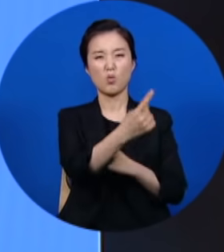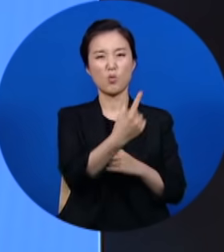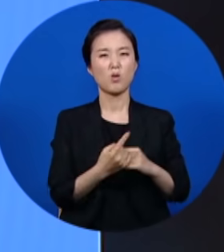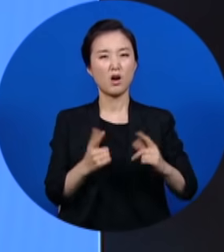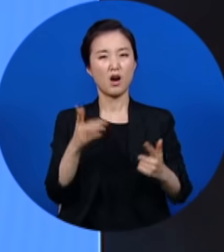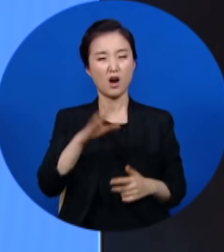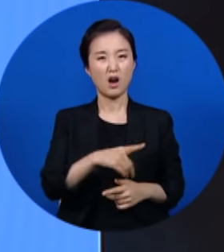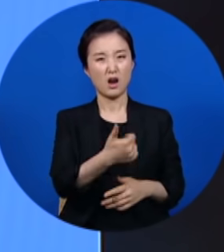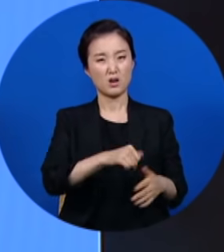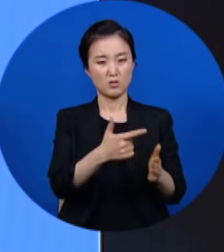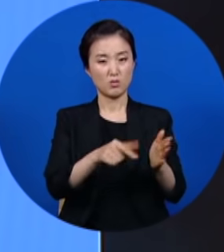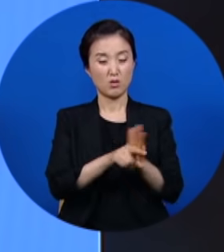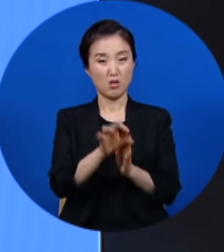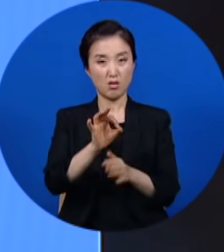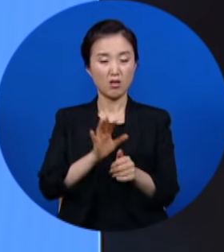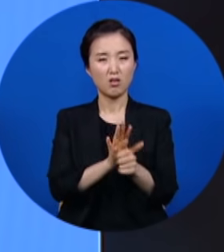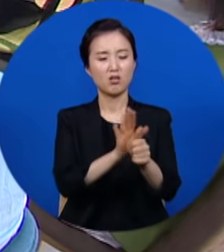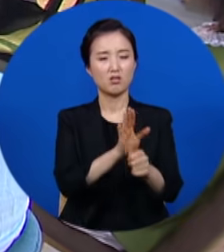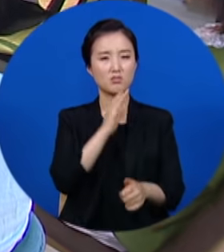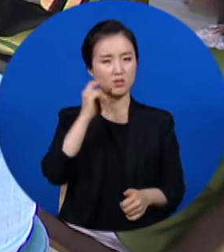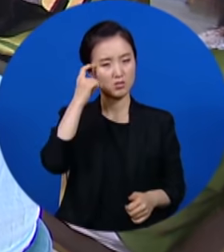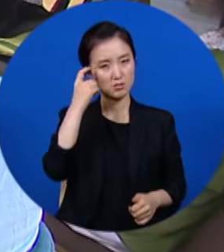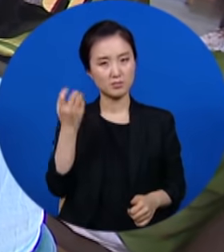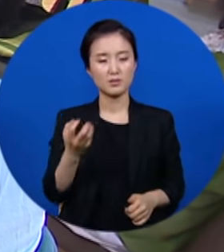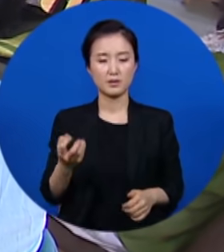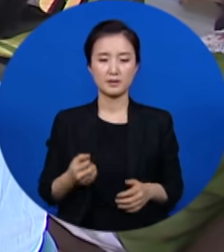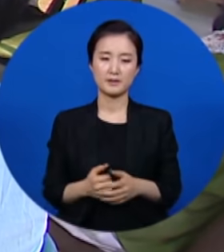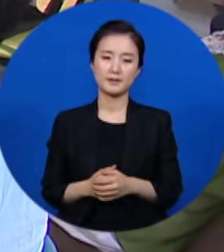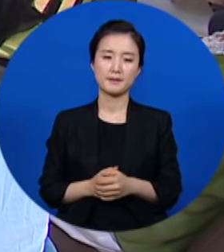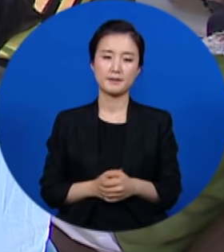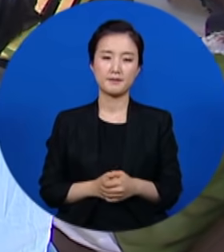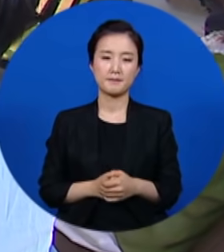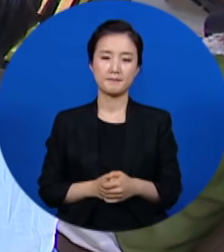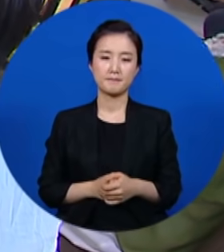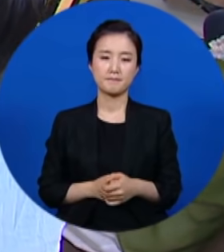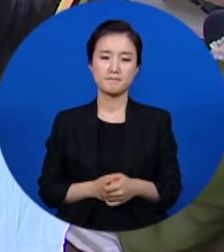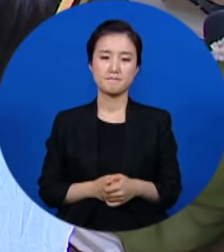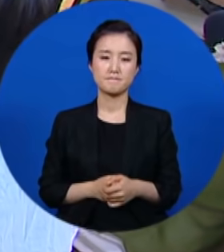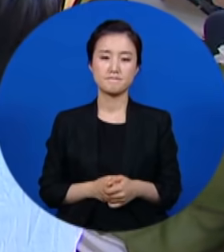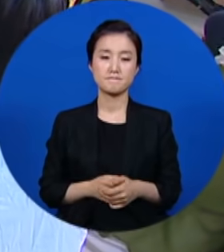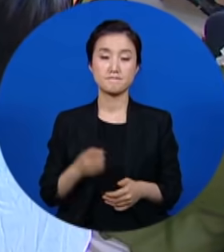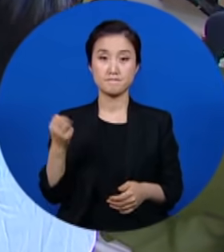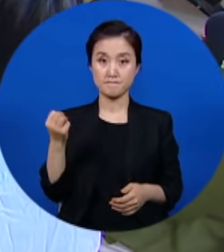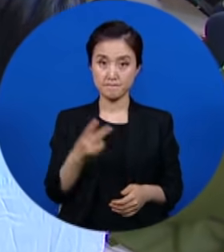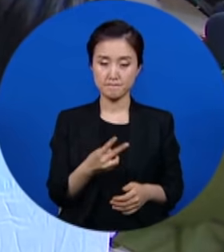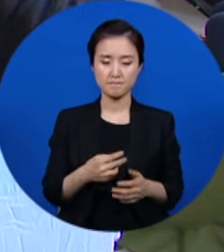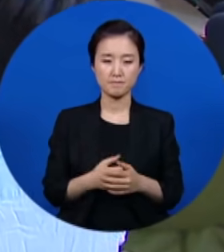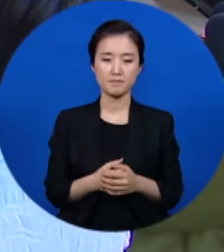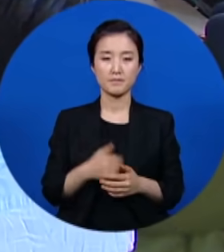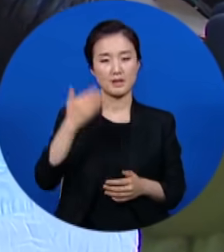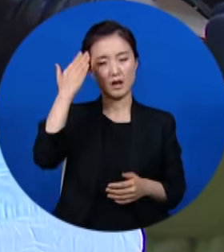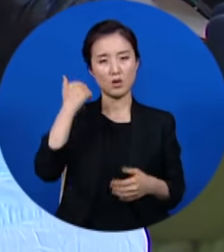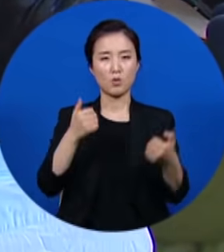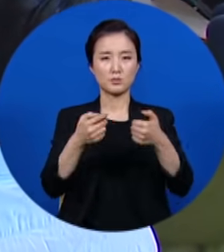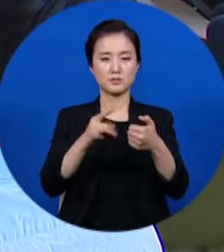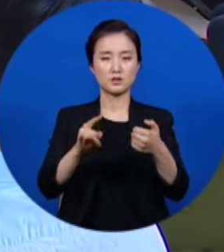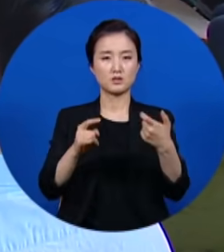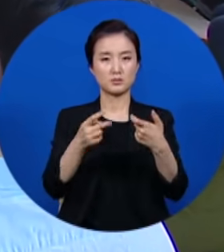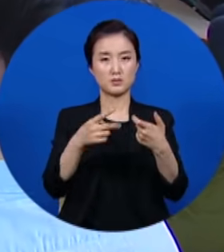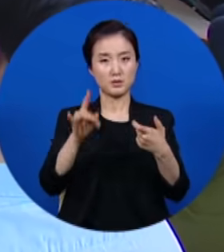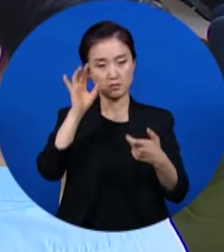아들만 둘이 있으면 골치 아픕니다 이렇게 쓰거나 멋도 문제와 생기냐 우리나라 50대 60대가